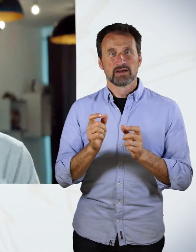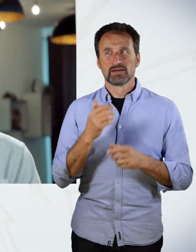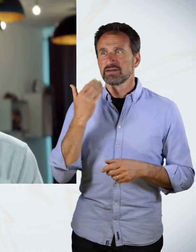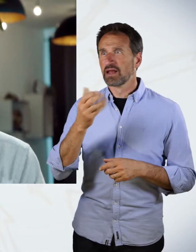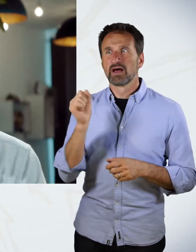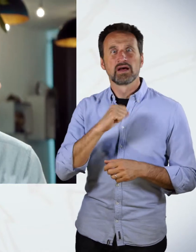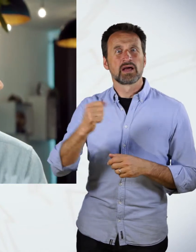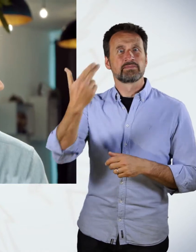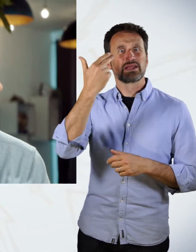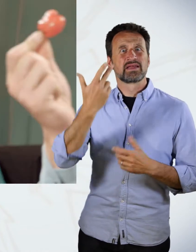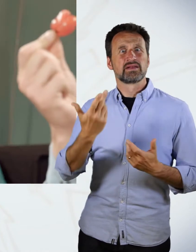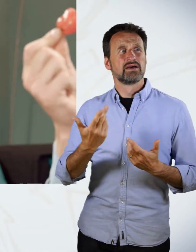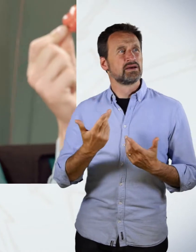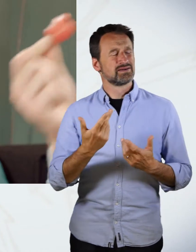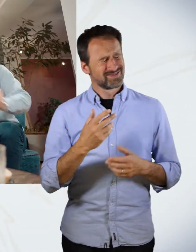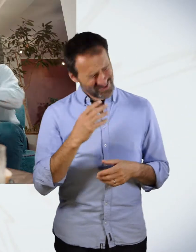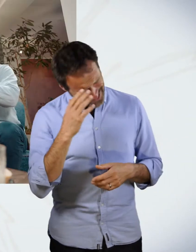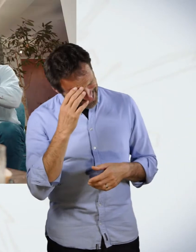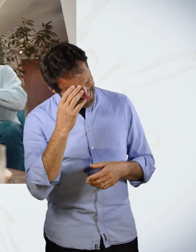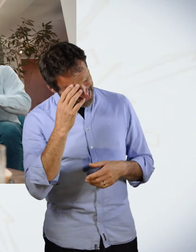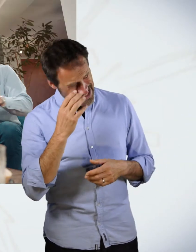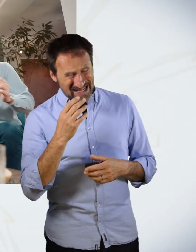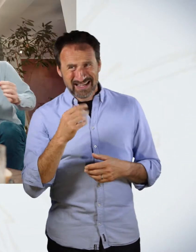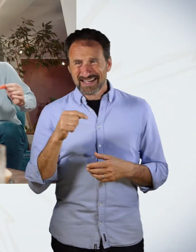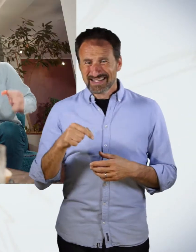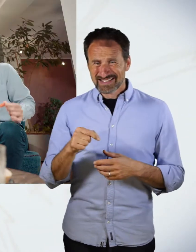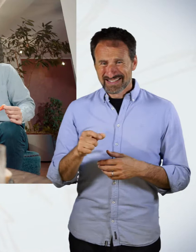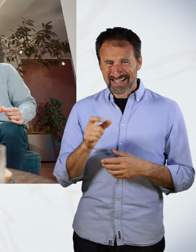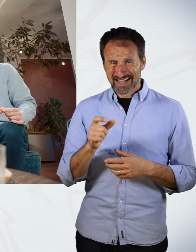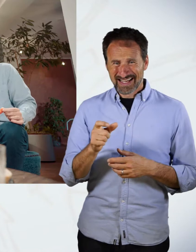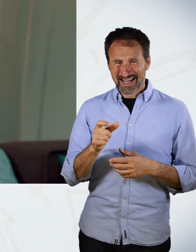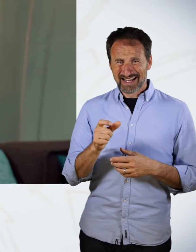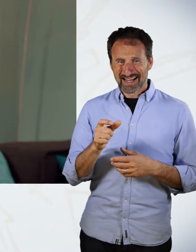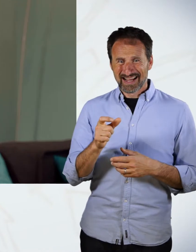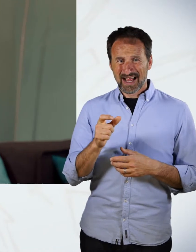drehen können. Ach du. Und wir sollen hier eine halbe...